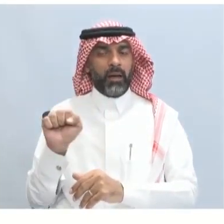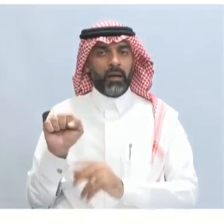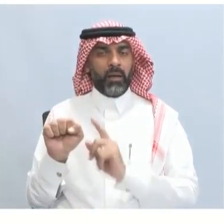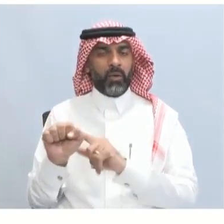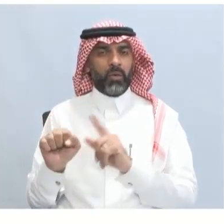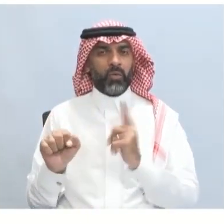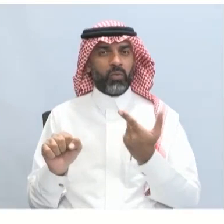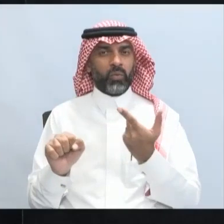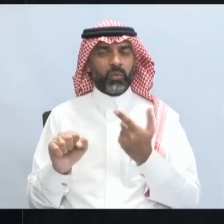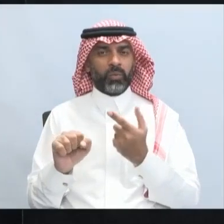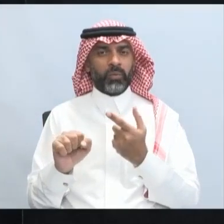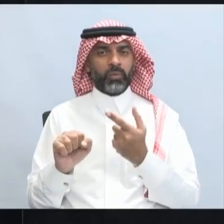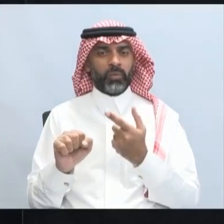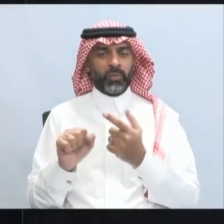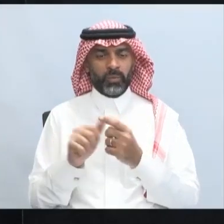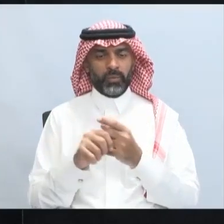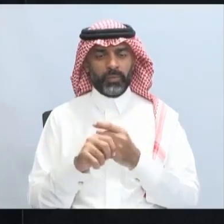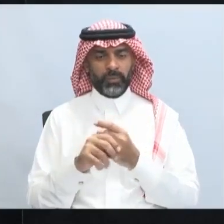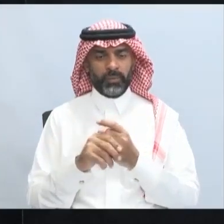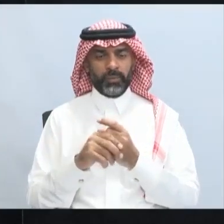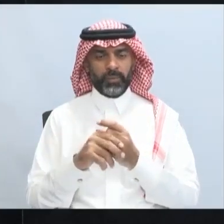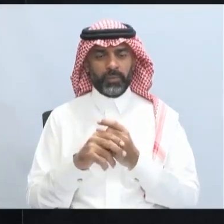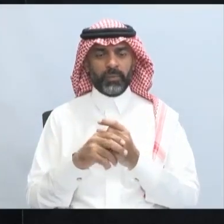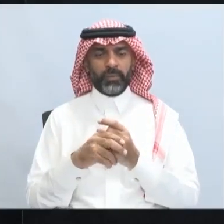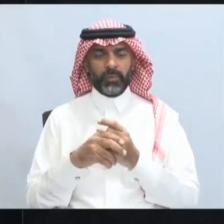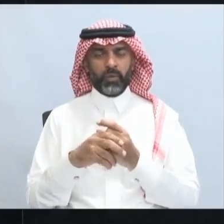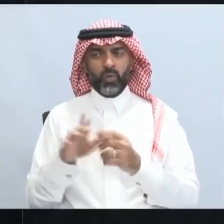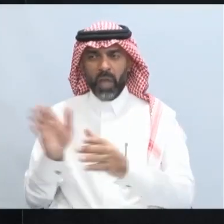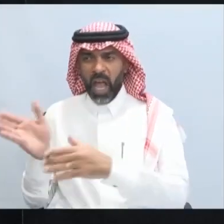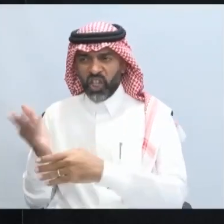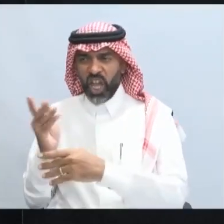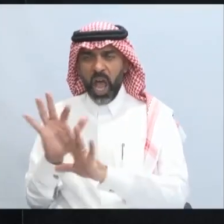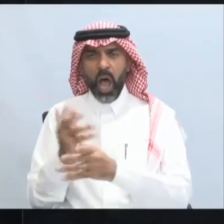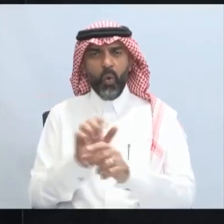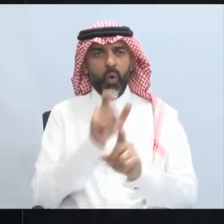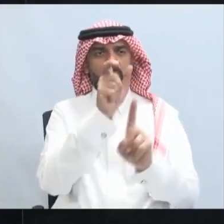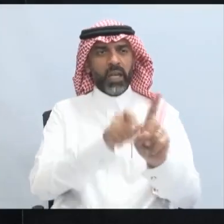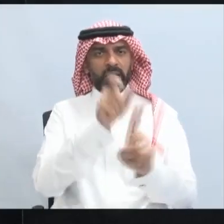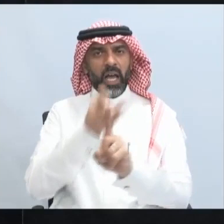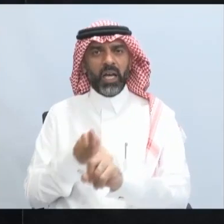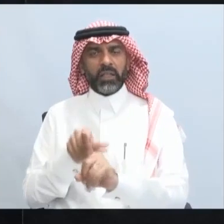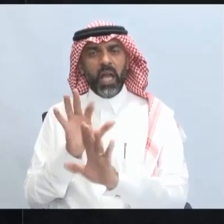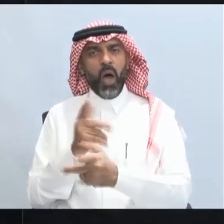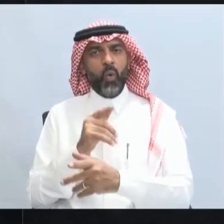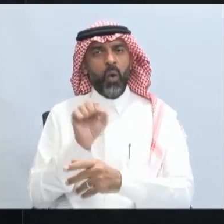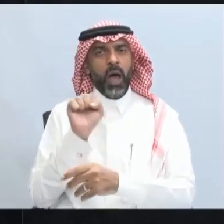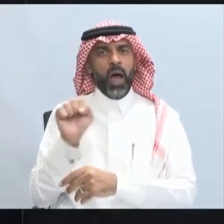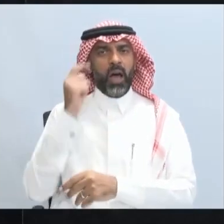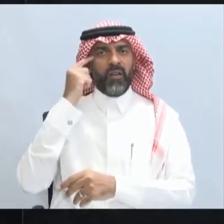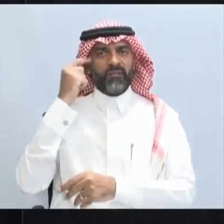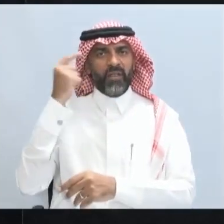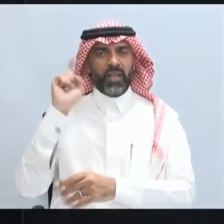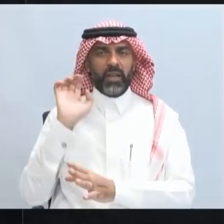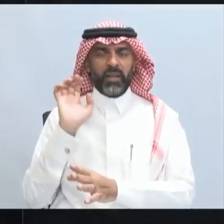يكون على اشياء او يرد على اشخاص او يرد على جانب اخر وهي الحقوق الفكريه